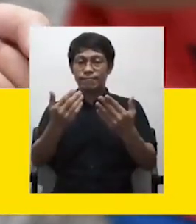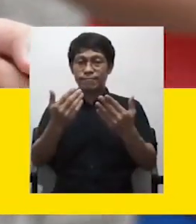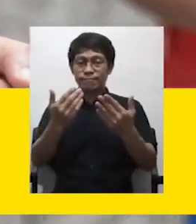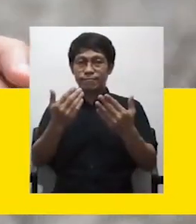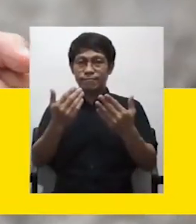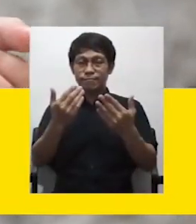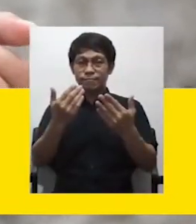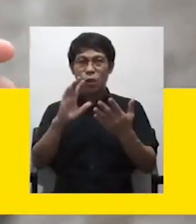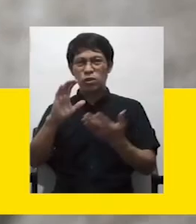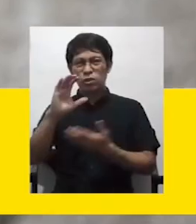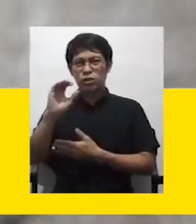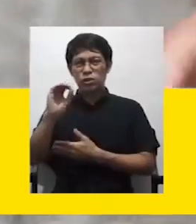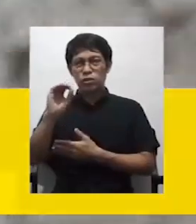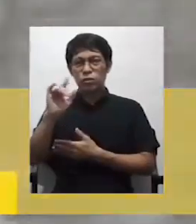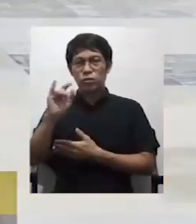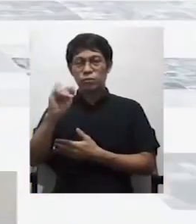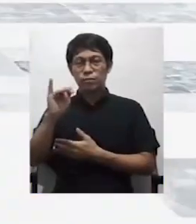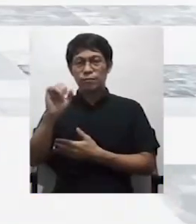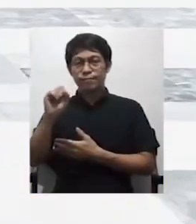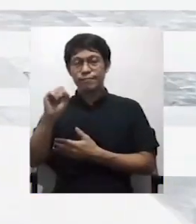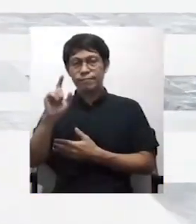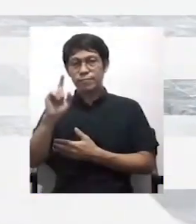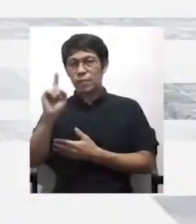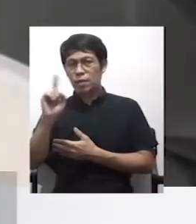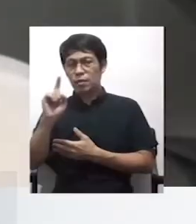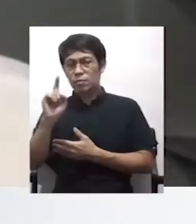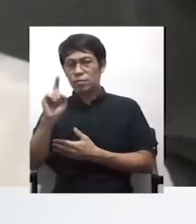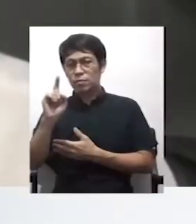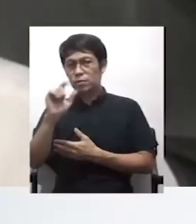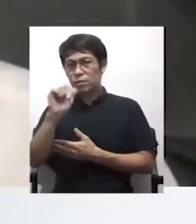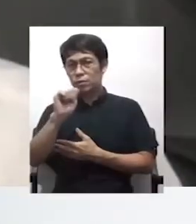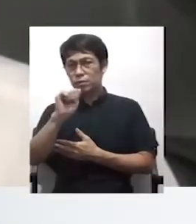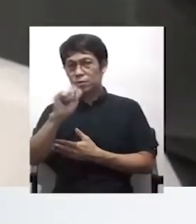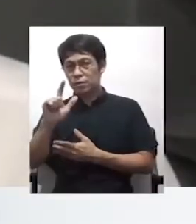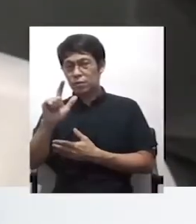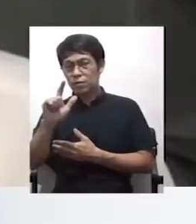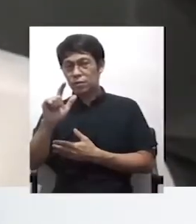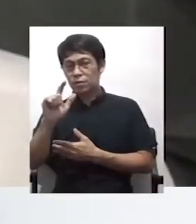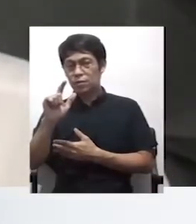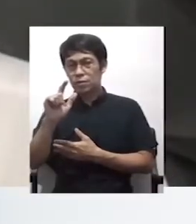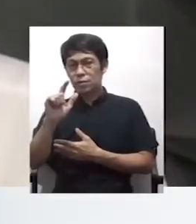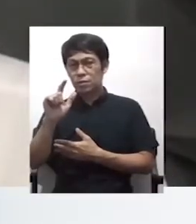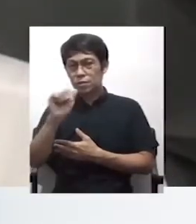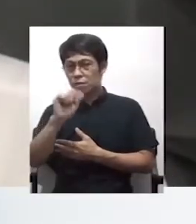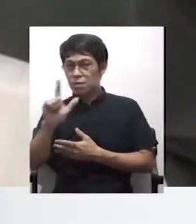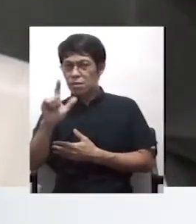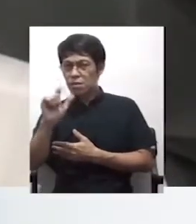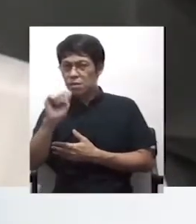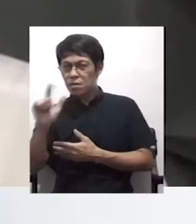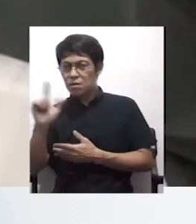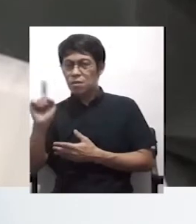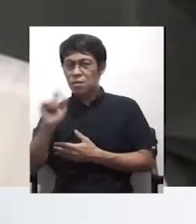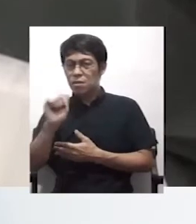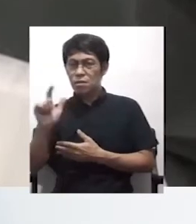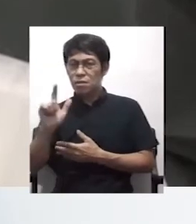donate@kapwako.org. Maraming salamat po. Ano ba itong acute lymphocytic leukemia o ALL? Ano ba yung mga